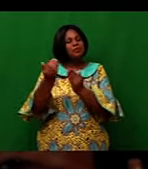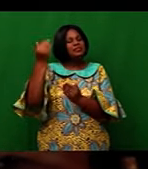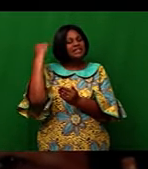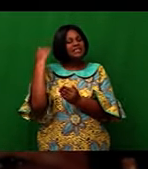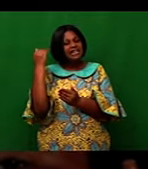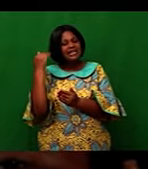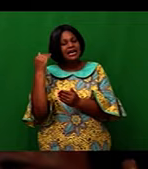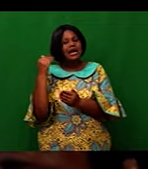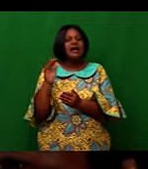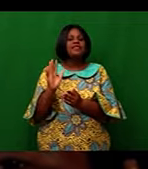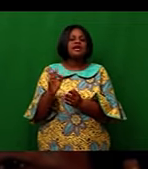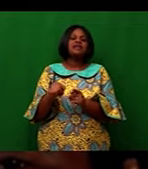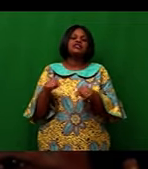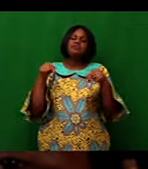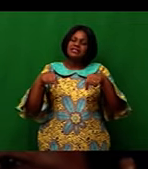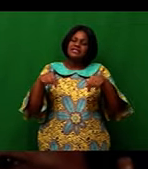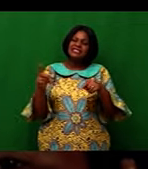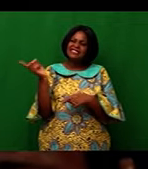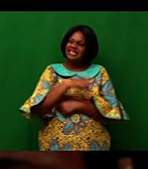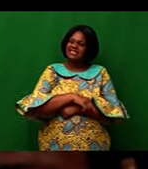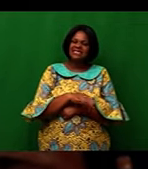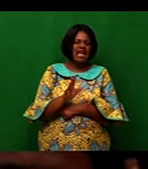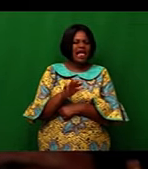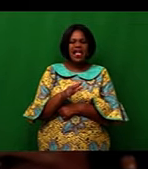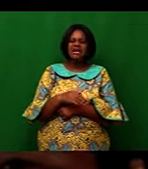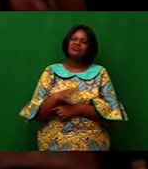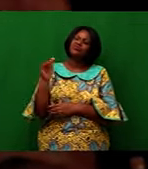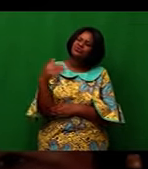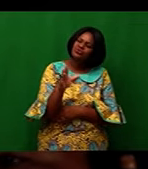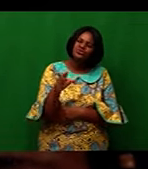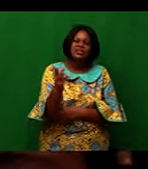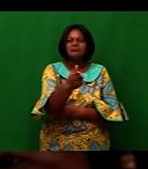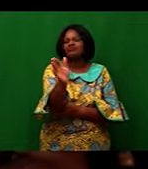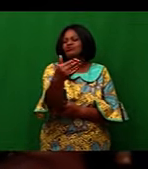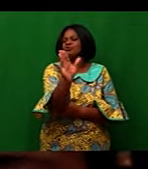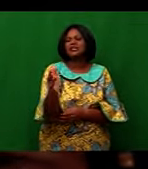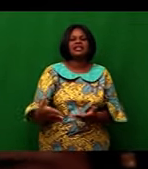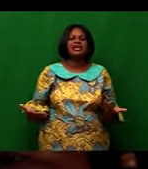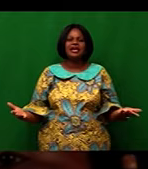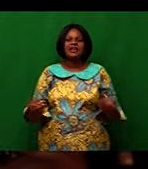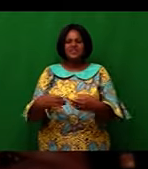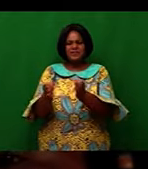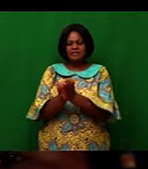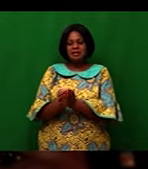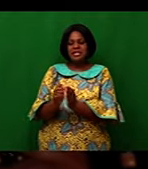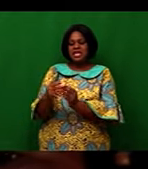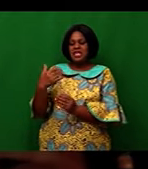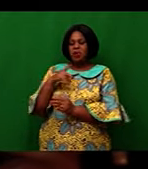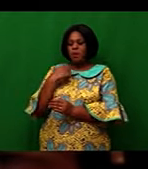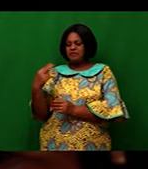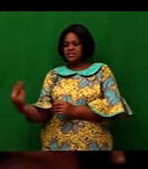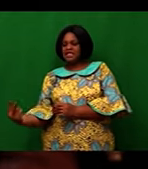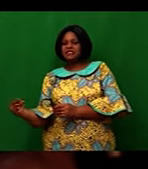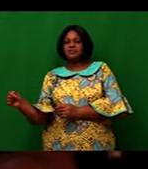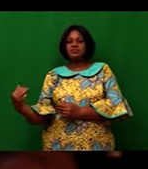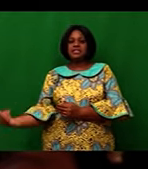hakuna barika chipfambi chiri kuitwa nekuti mukada kuzvitarisa family diki yachona yo small house ndo yega iri kubenefit mai guru